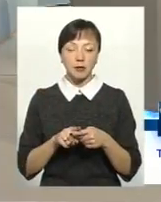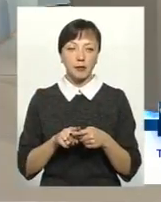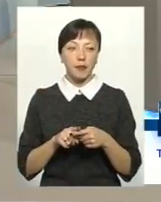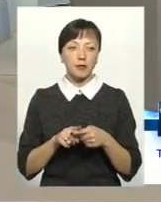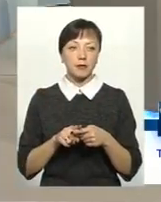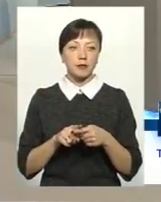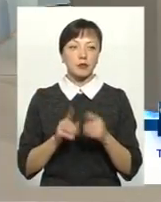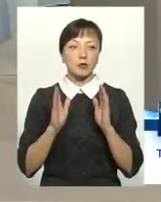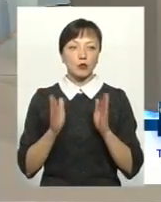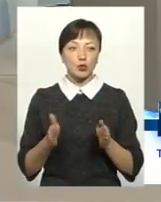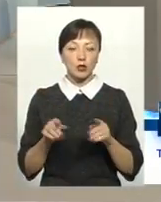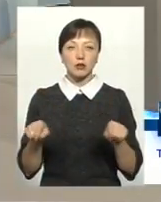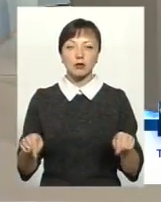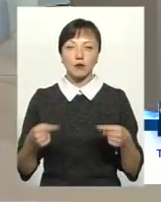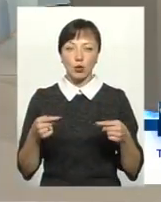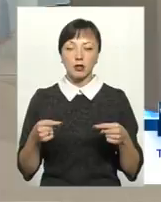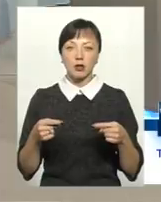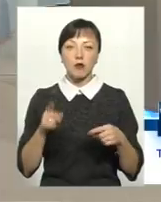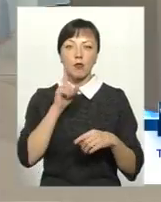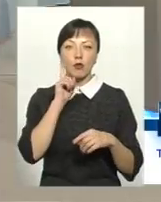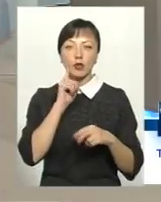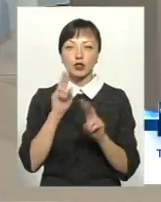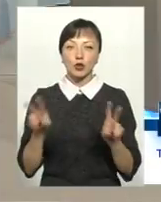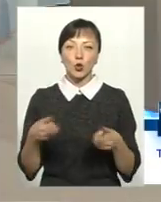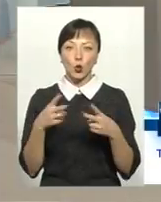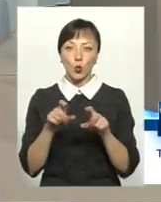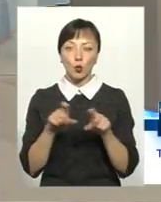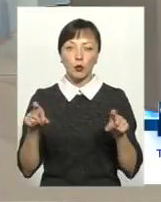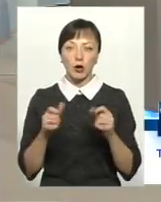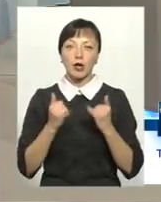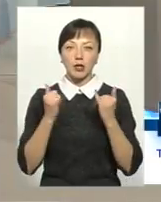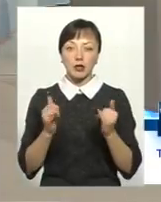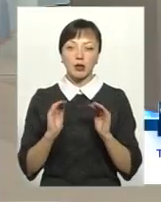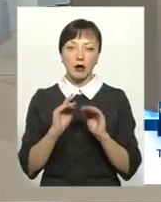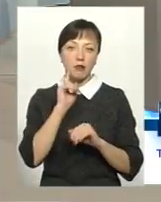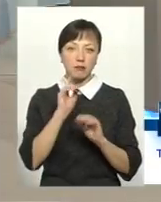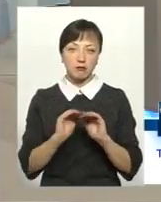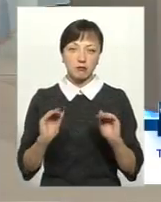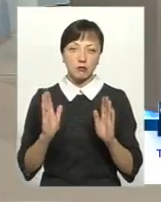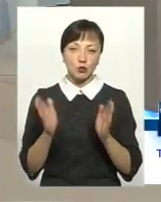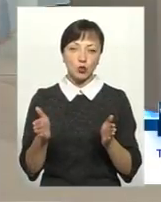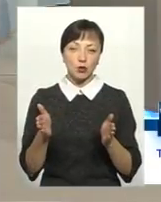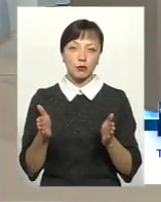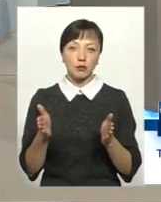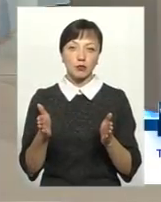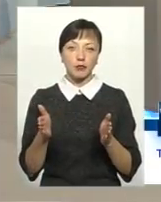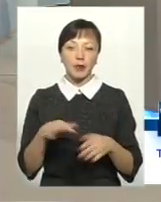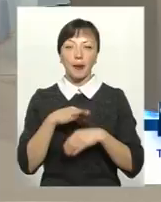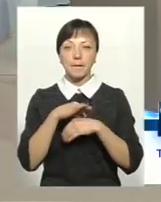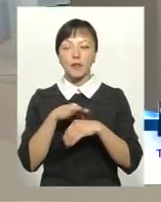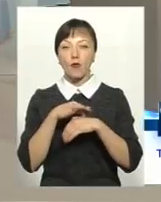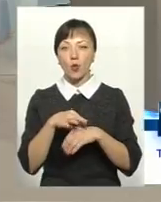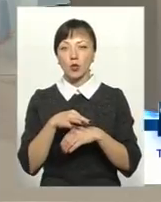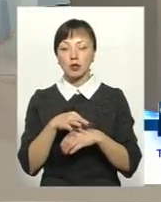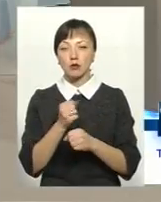я думаю, що буде створено такий молодіжний клуб для підлітків, де буде якраз проводити з